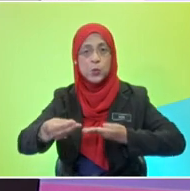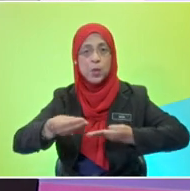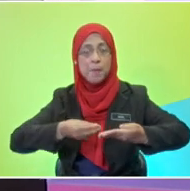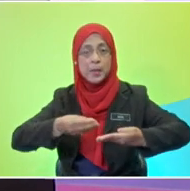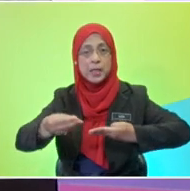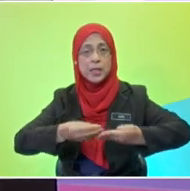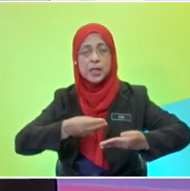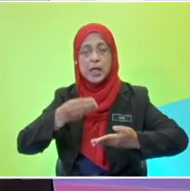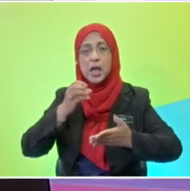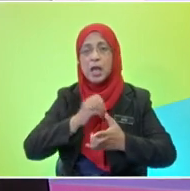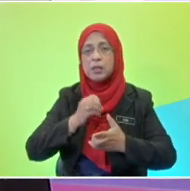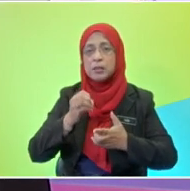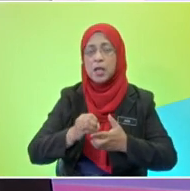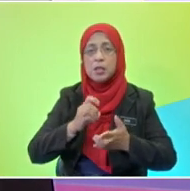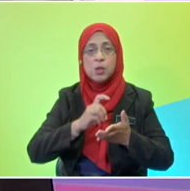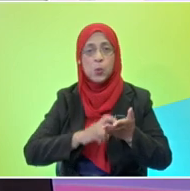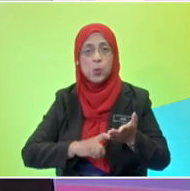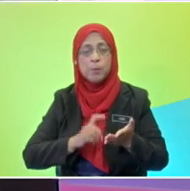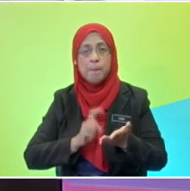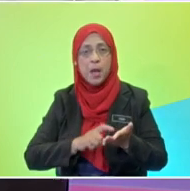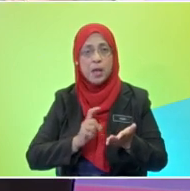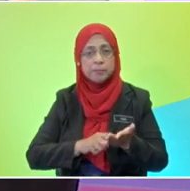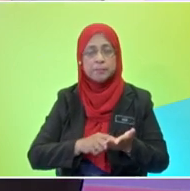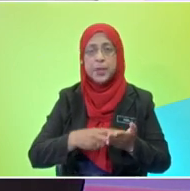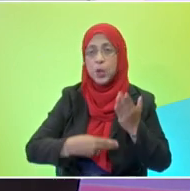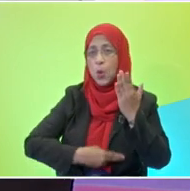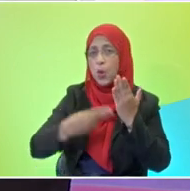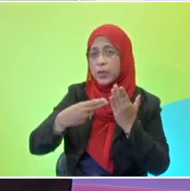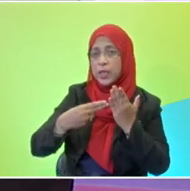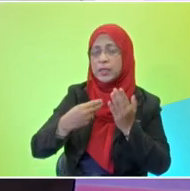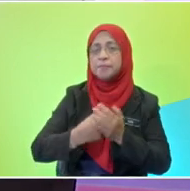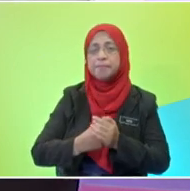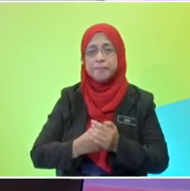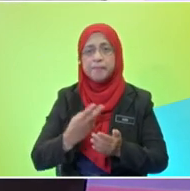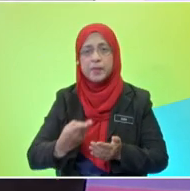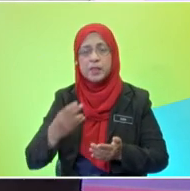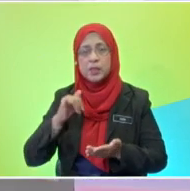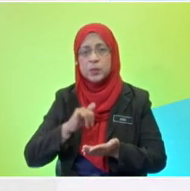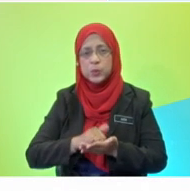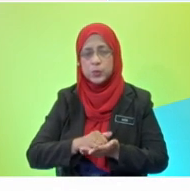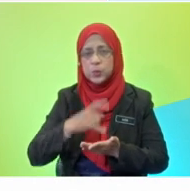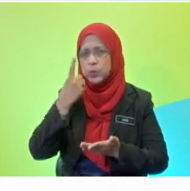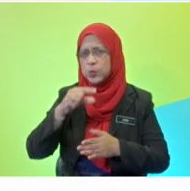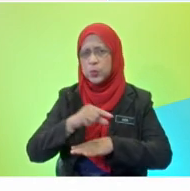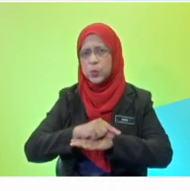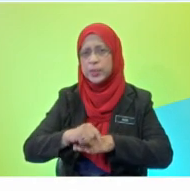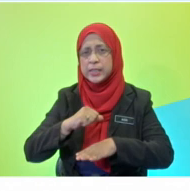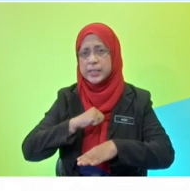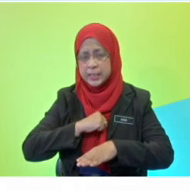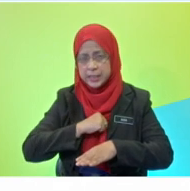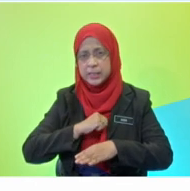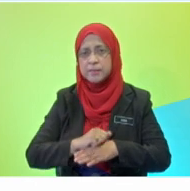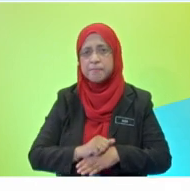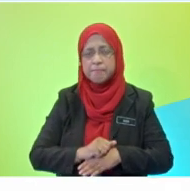sewa pun kena juga ada hotel dan banyak sewa dan sebagainya maka kita juga harta tersebut bukanlah untuk kegunaan pribadi